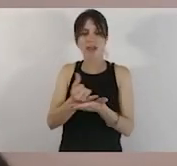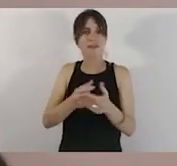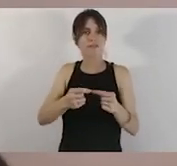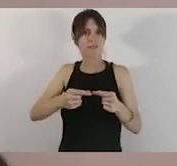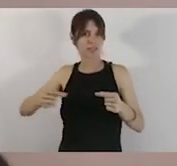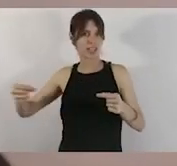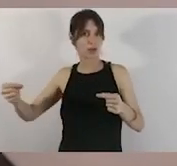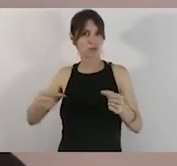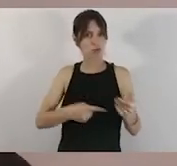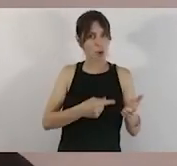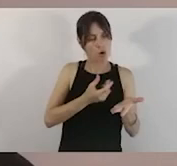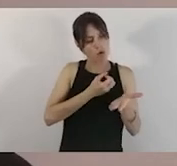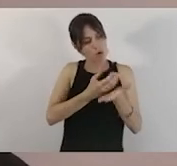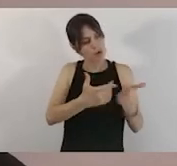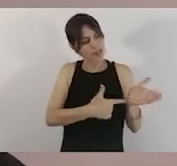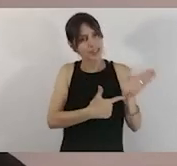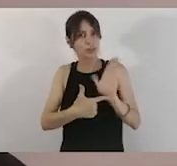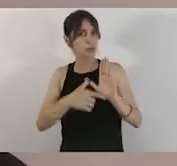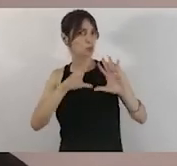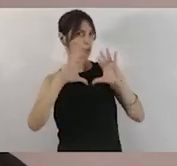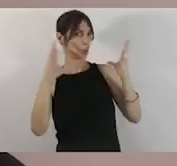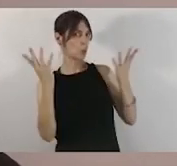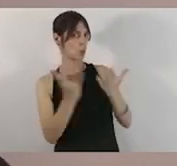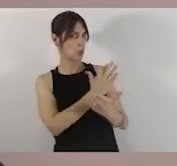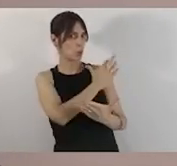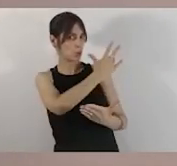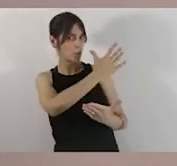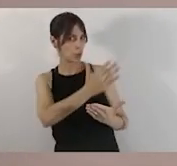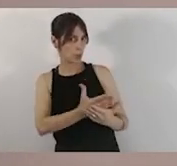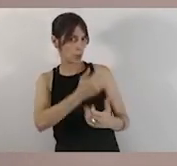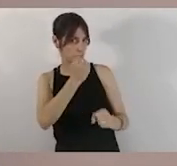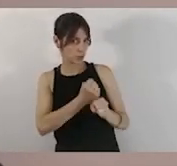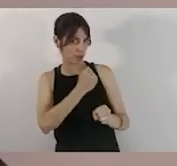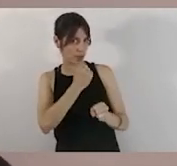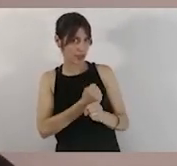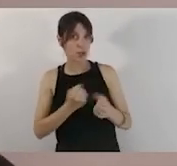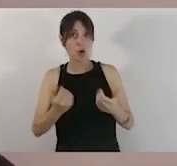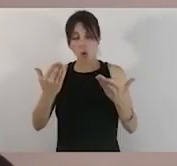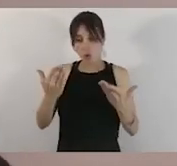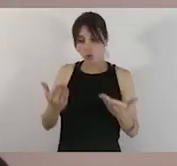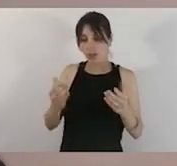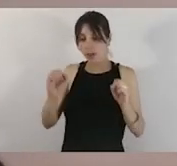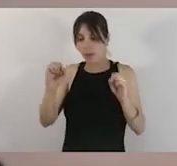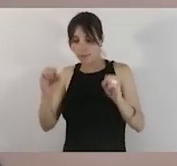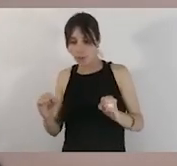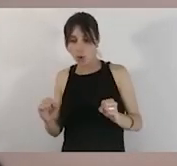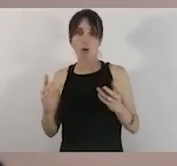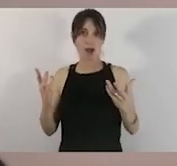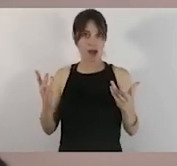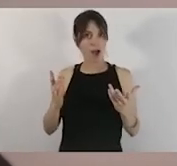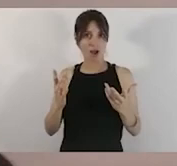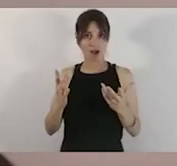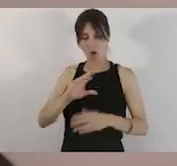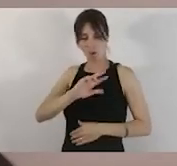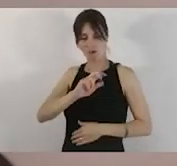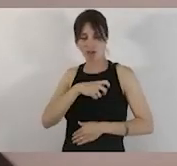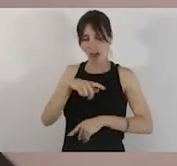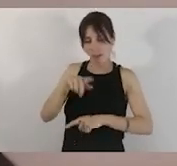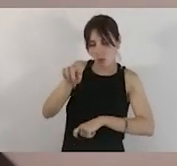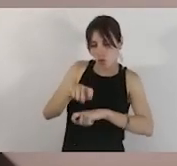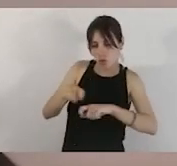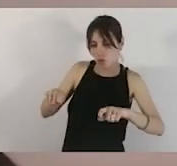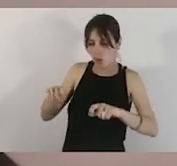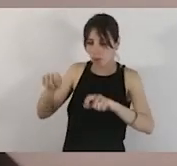qu'on est sur le bon chemin pour trouver l'appareil de mesure qui permettra d'assurer un développement harmonieux.